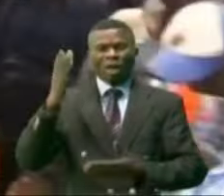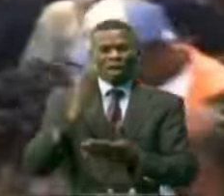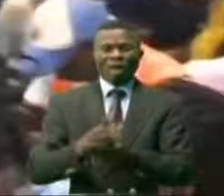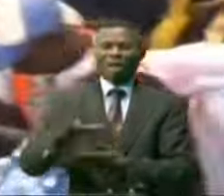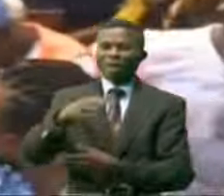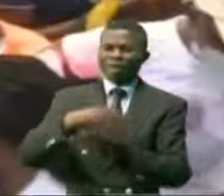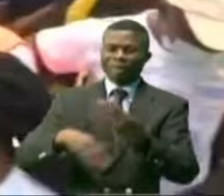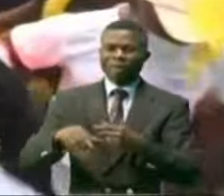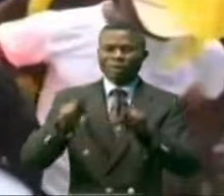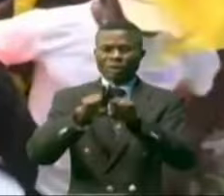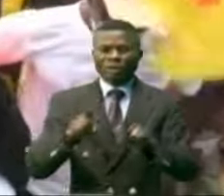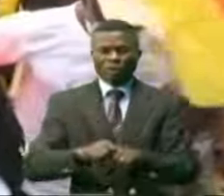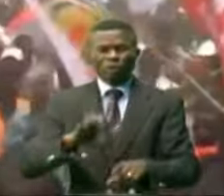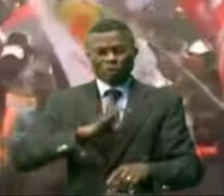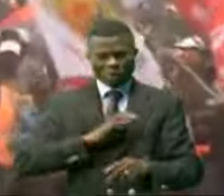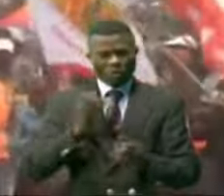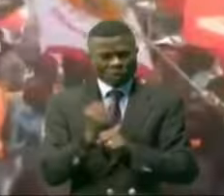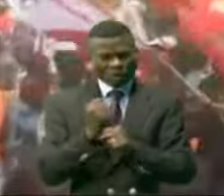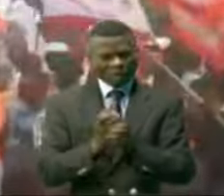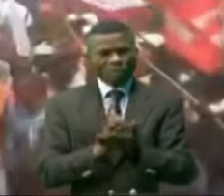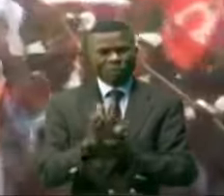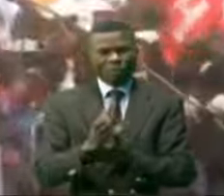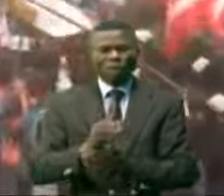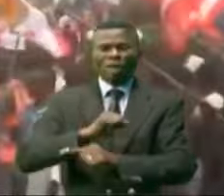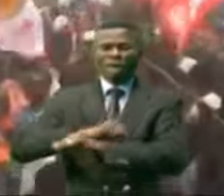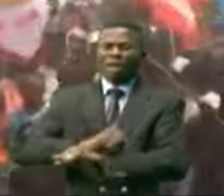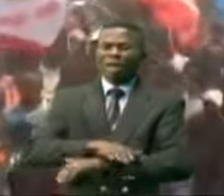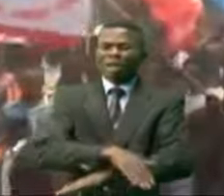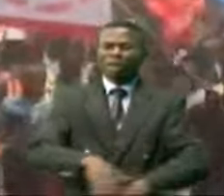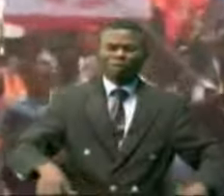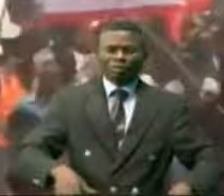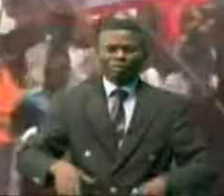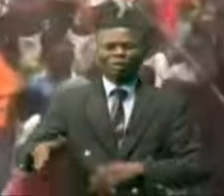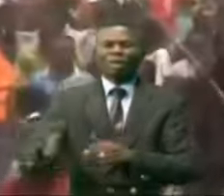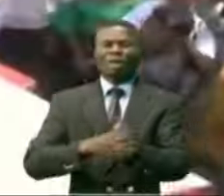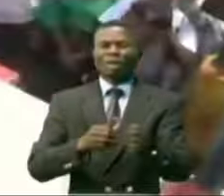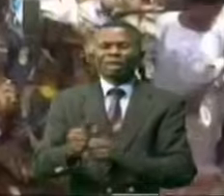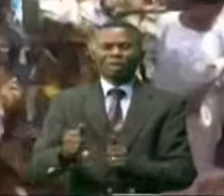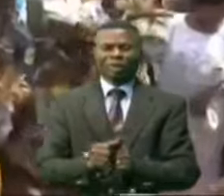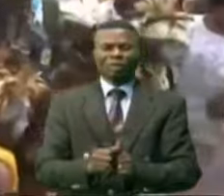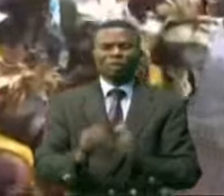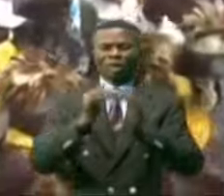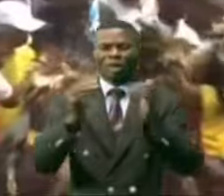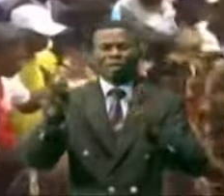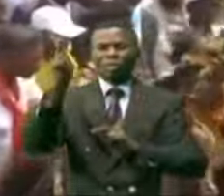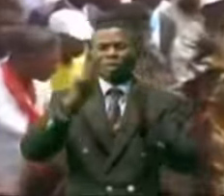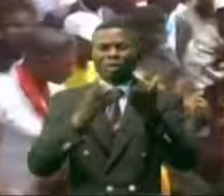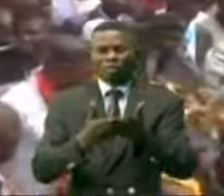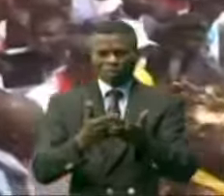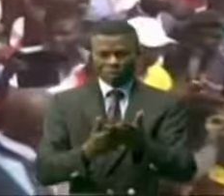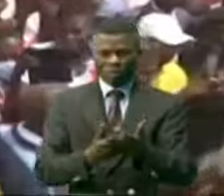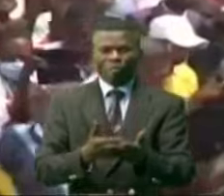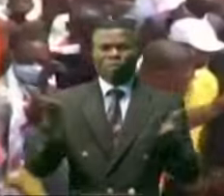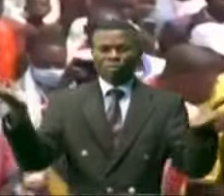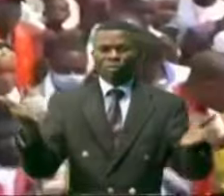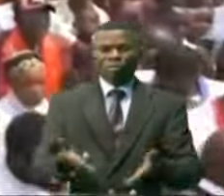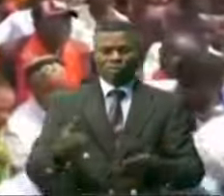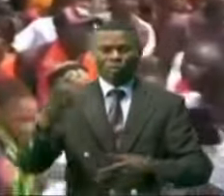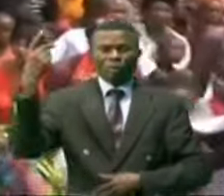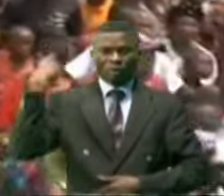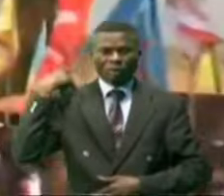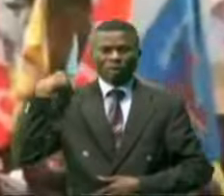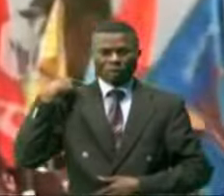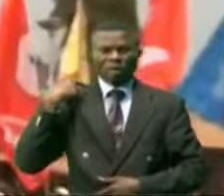et militaire, la suppression de plusieurs barrières qui mettent à mal les paisibles citoyens. Dans la foulée, on a noté la présence de la notabilité